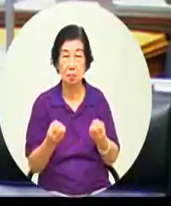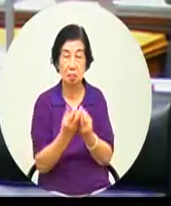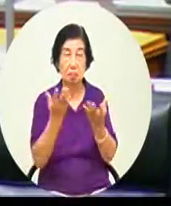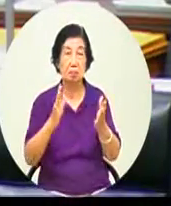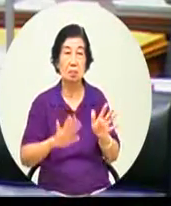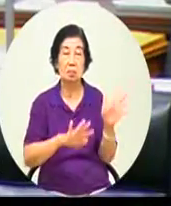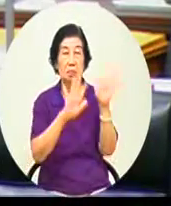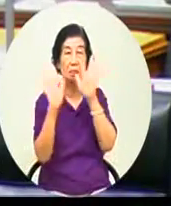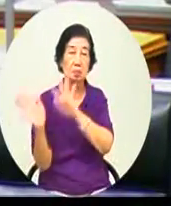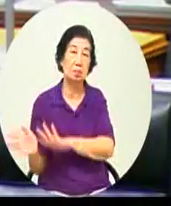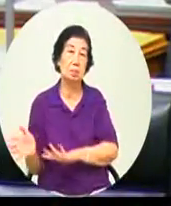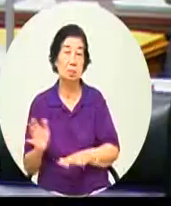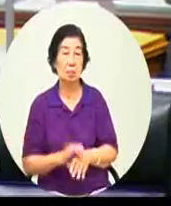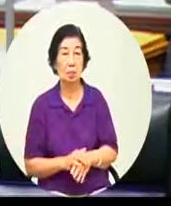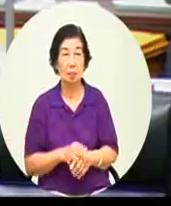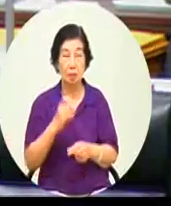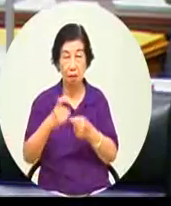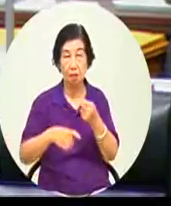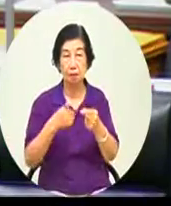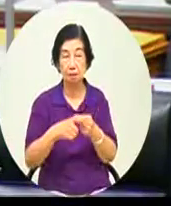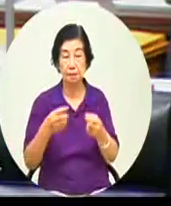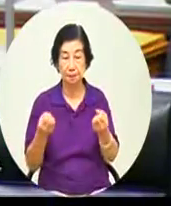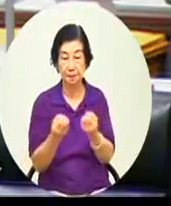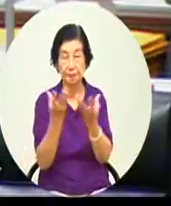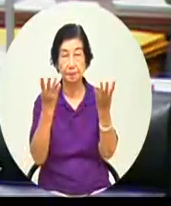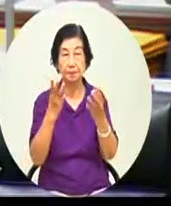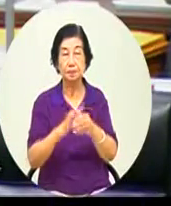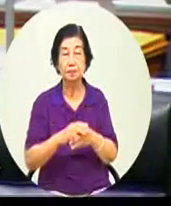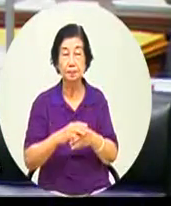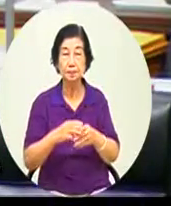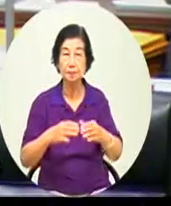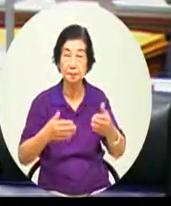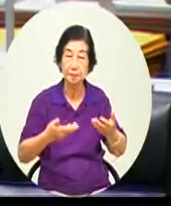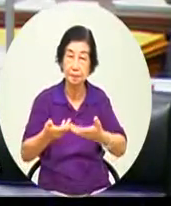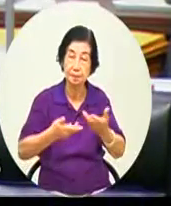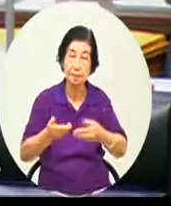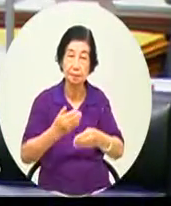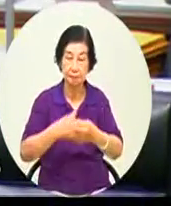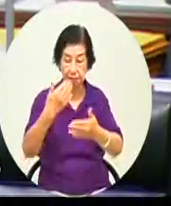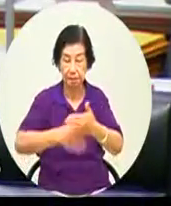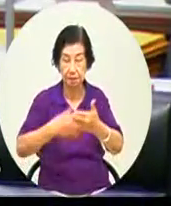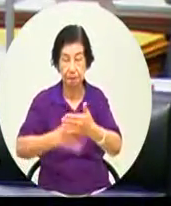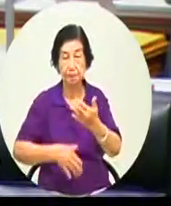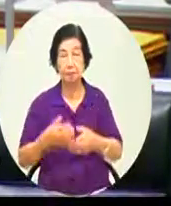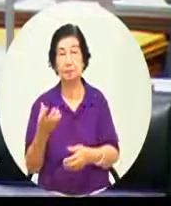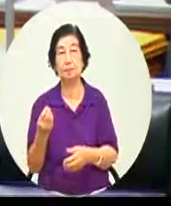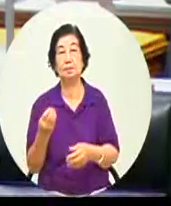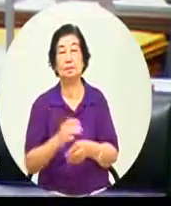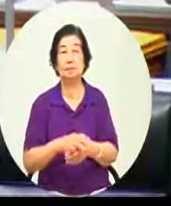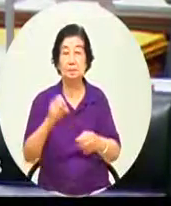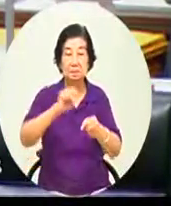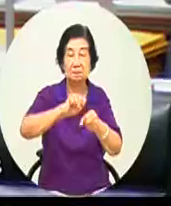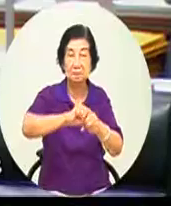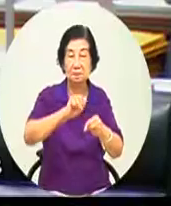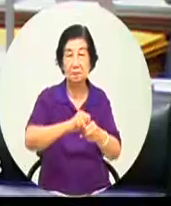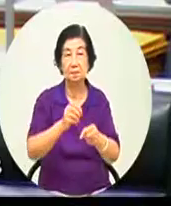来，我们的交通事故并没有减少，而且呢，我们增加的速度还比台中快。